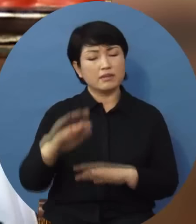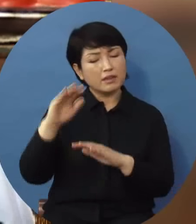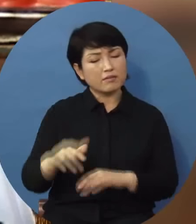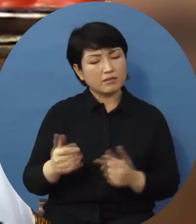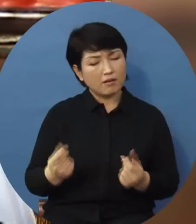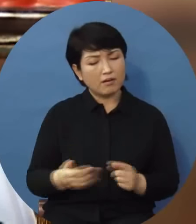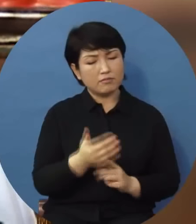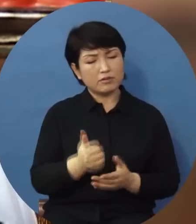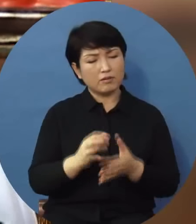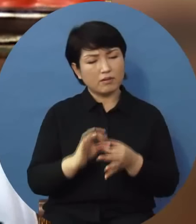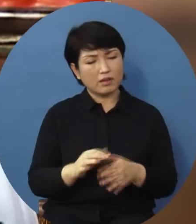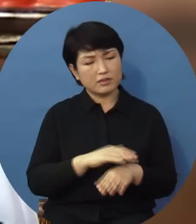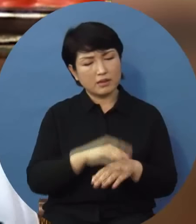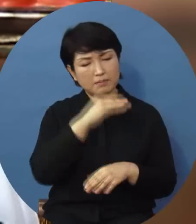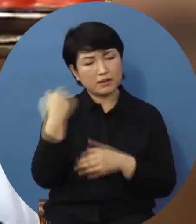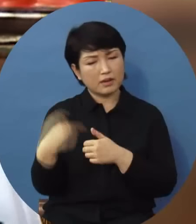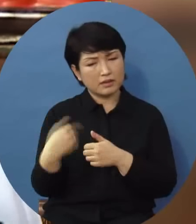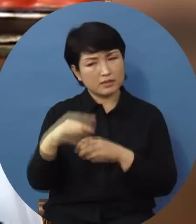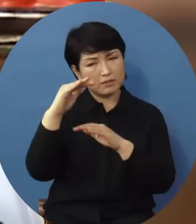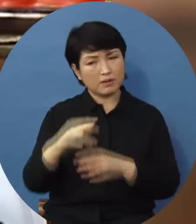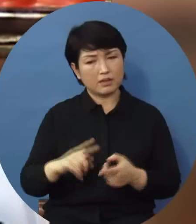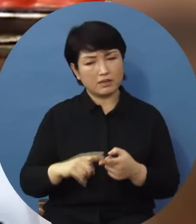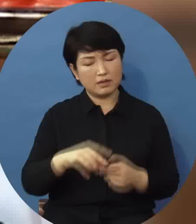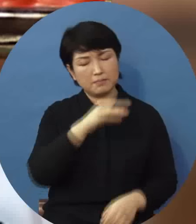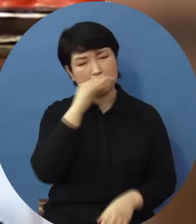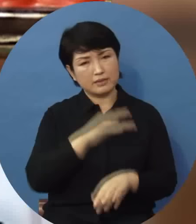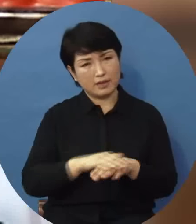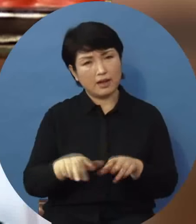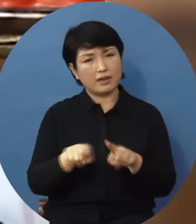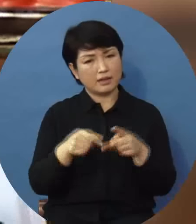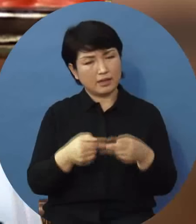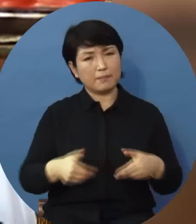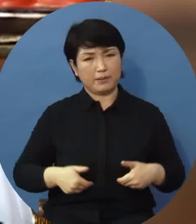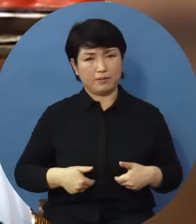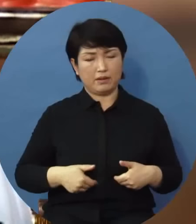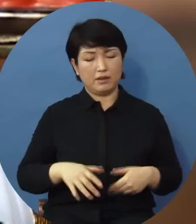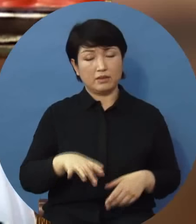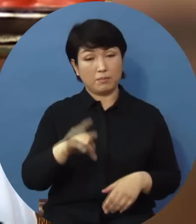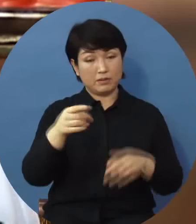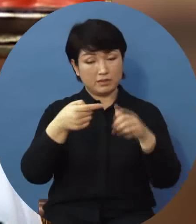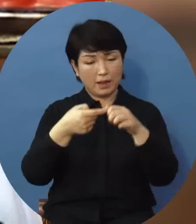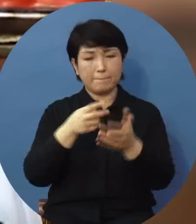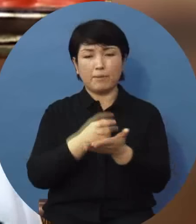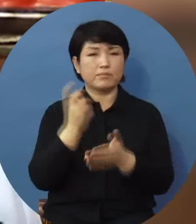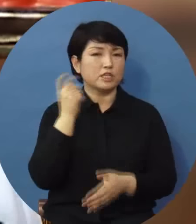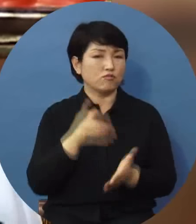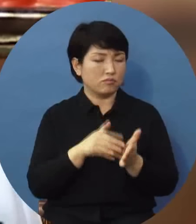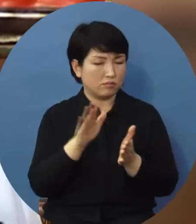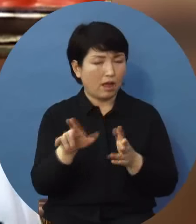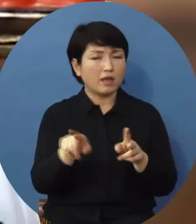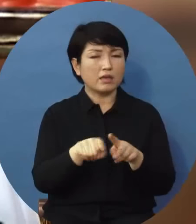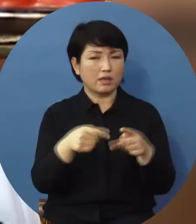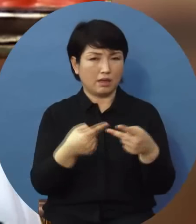불교의 가르침을 제대로 이해하는 게 필요하다. 첫째는 법을 듣고